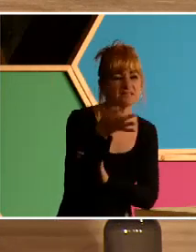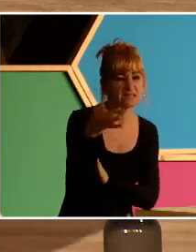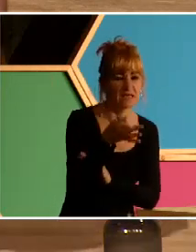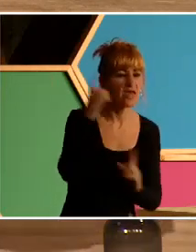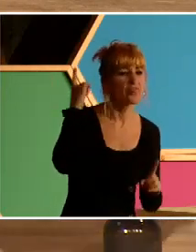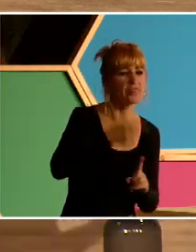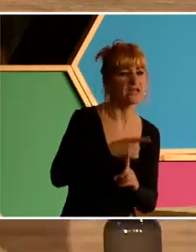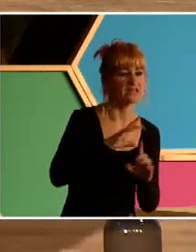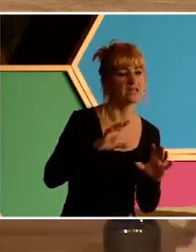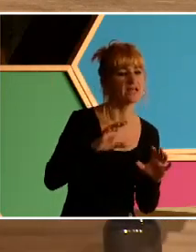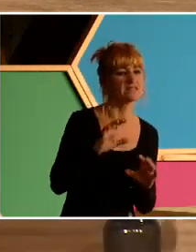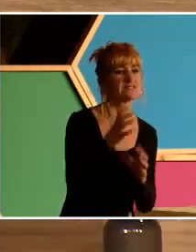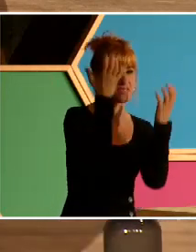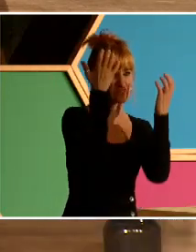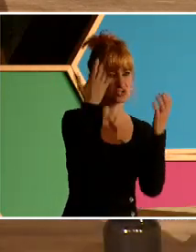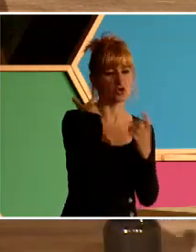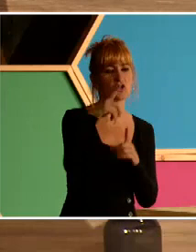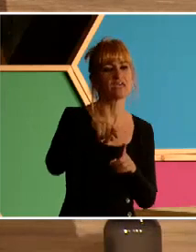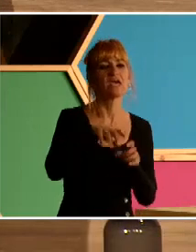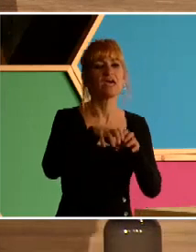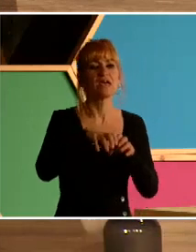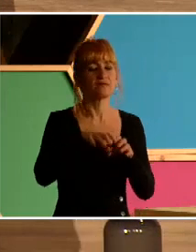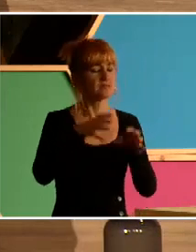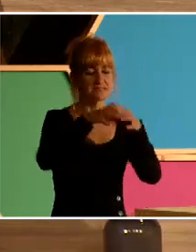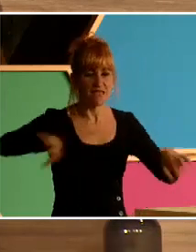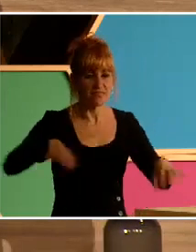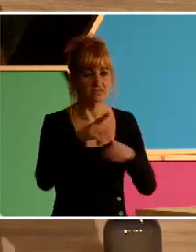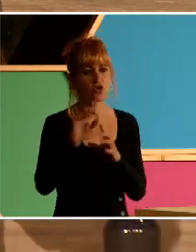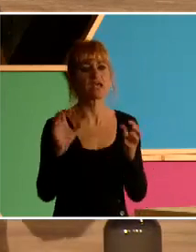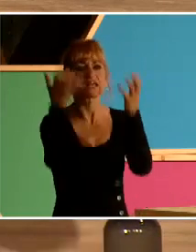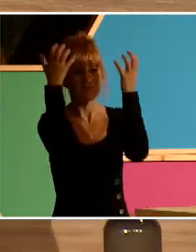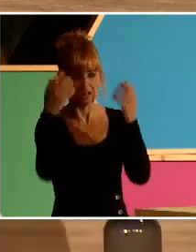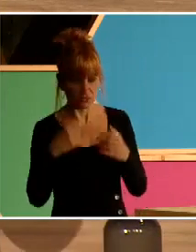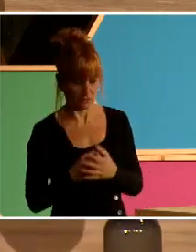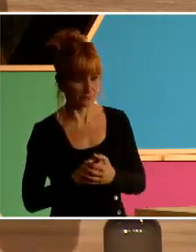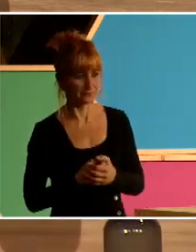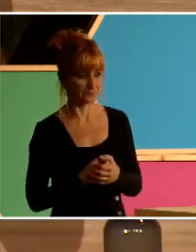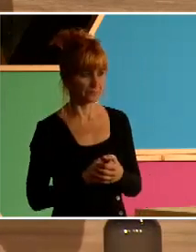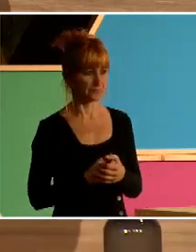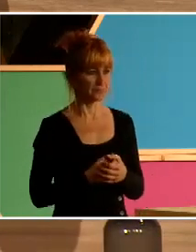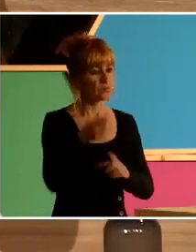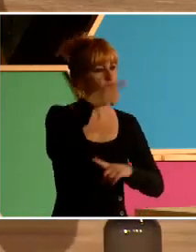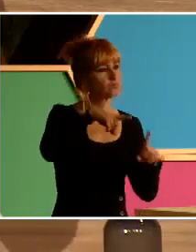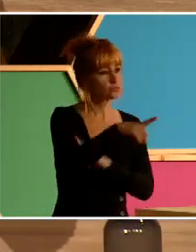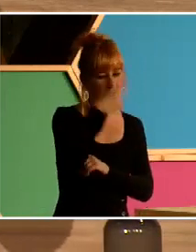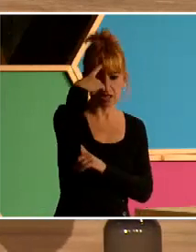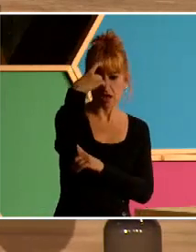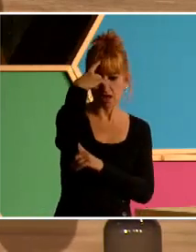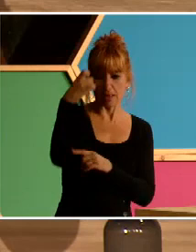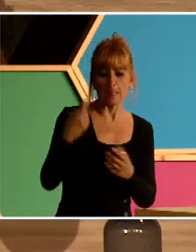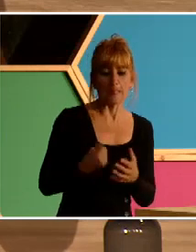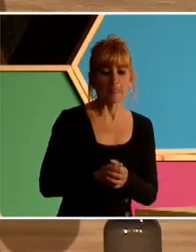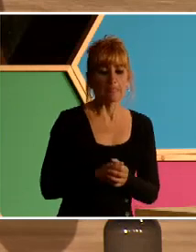Us en recordeu amb els insumisos, això ja va passar. Amb els insumisos, quan es va despenalitzar la insumissió, es va